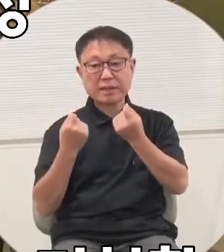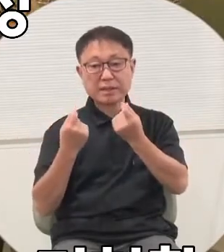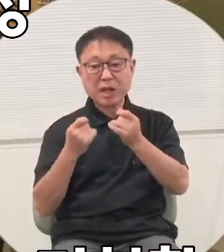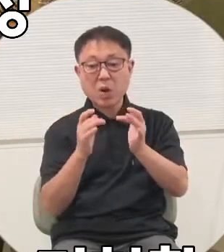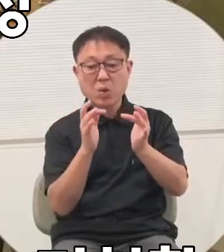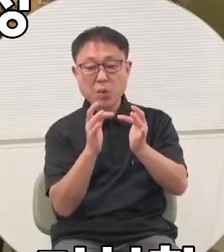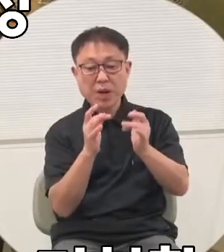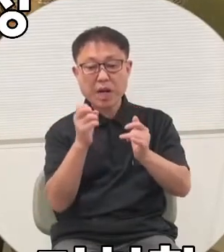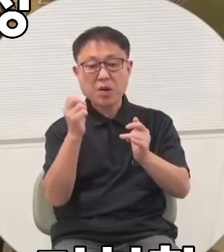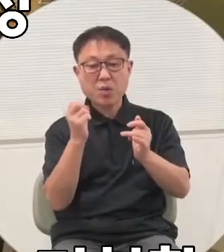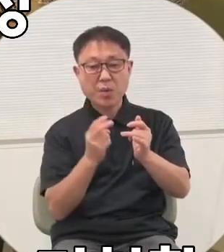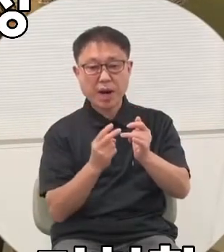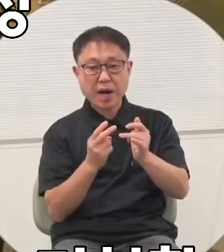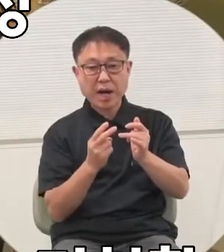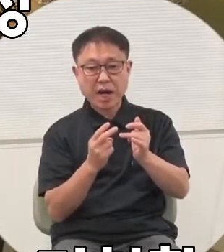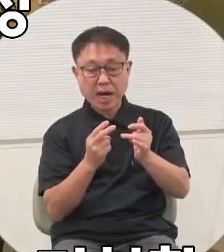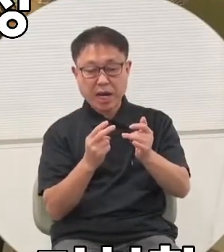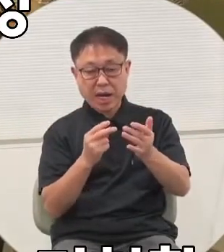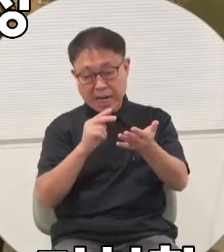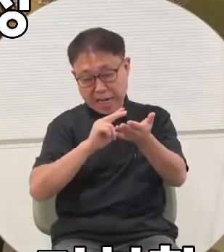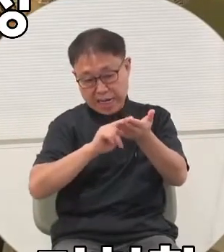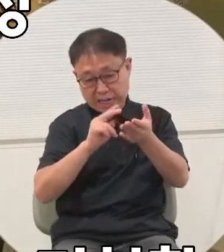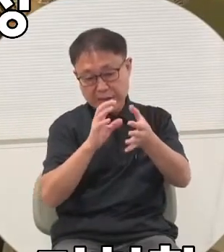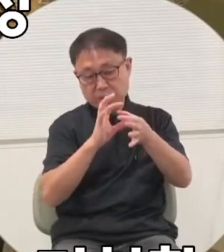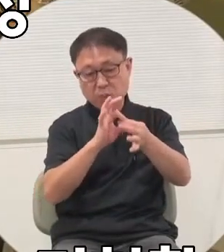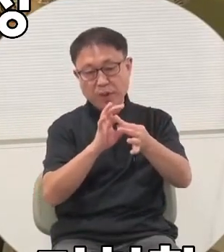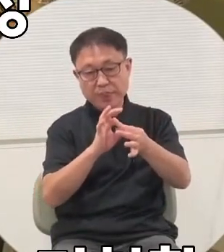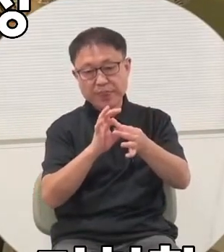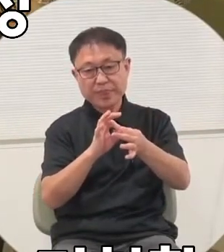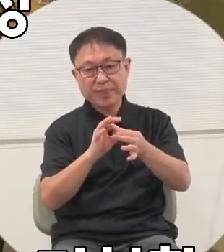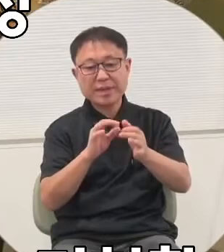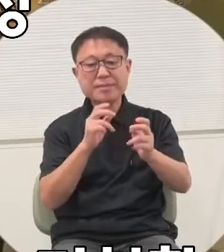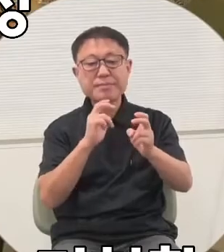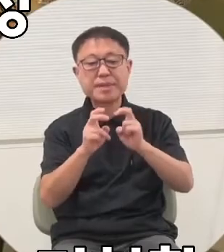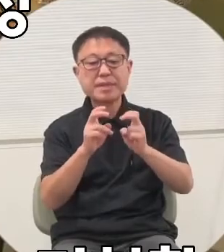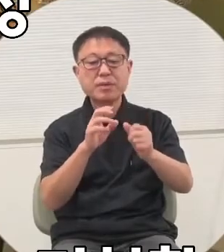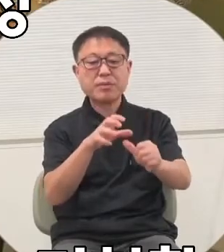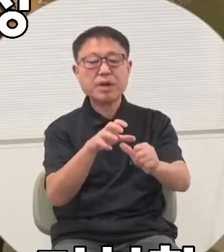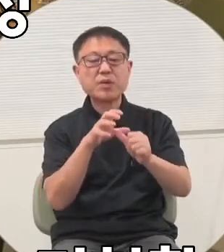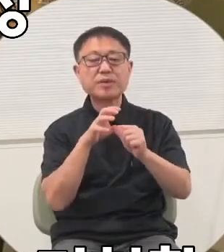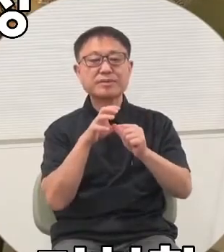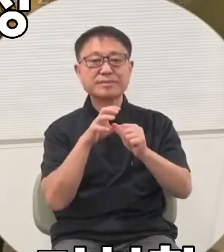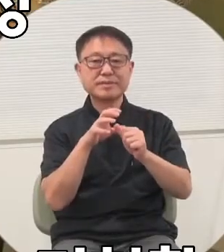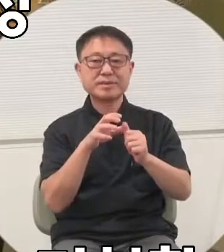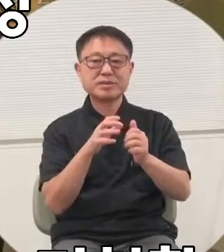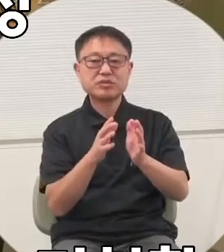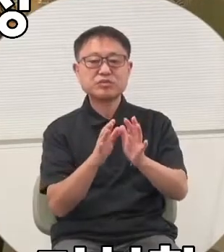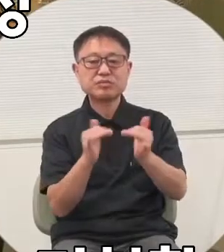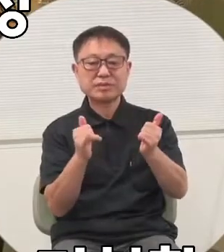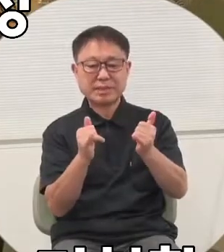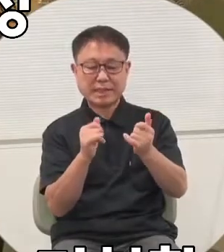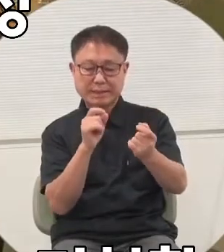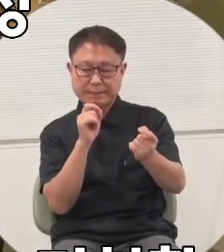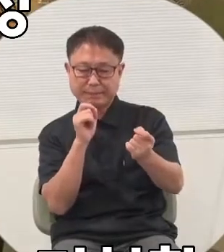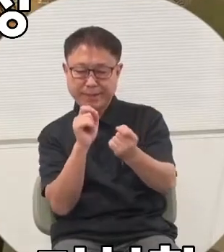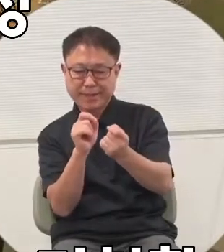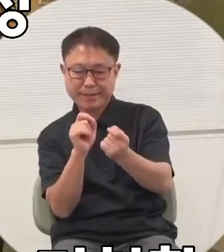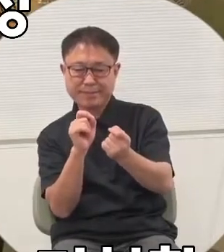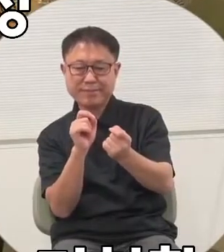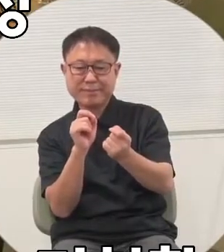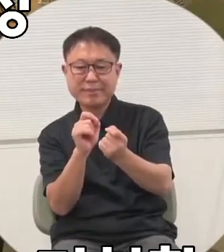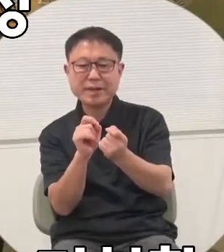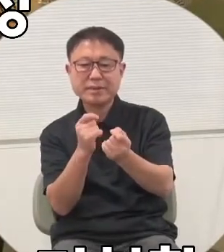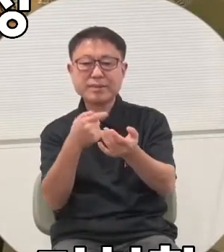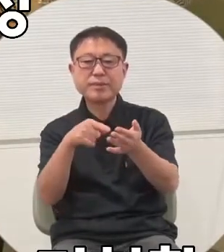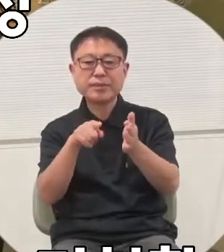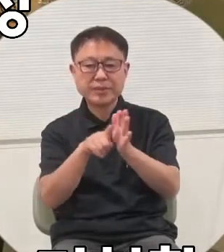온라인과 그 다음에 그래픽을 이용한 여러 가지 미디어 매체들을 이용해서 주민분들과 좀 더 가까이 갈 수 있는